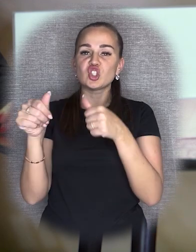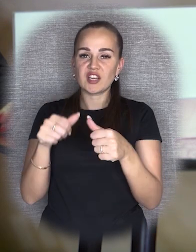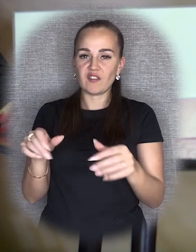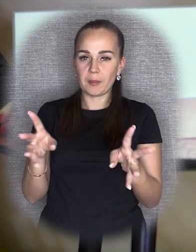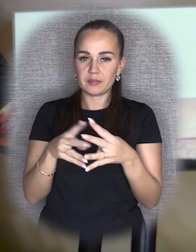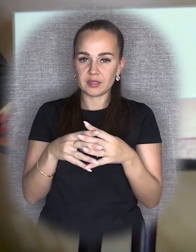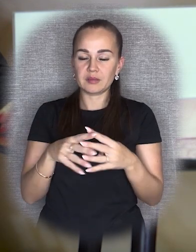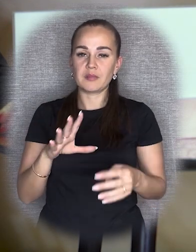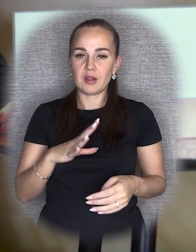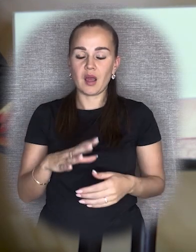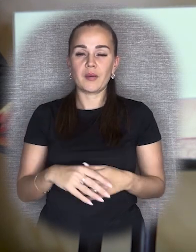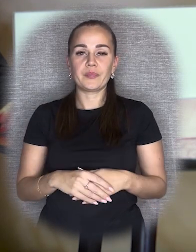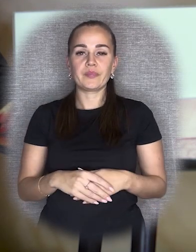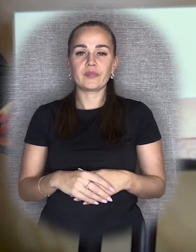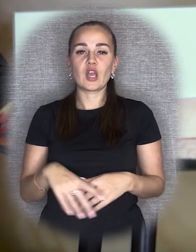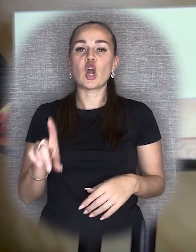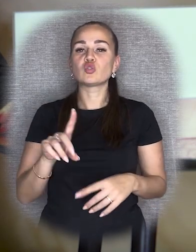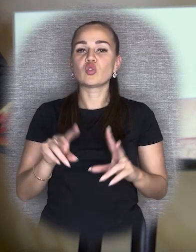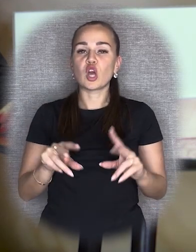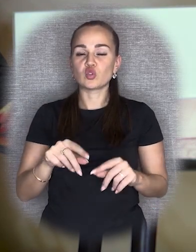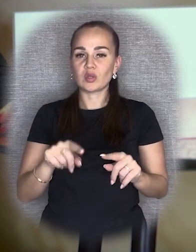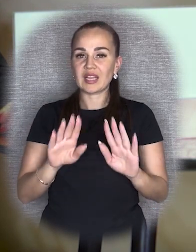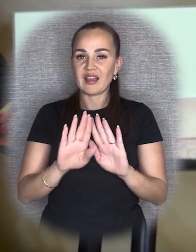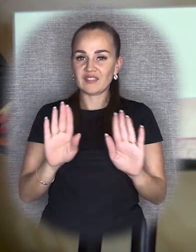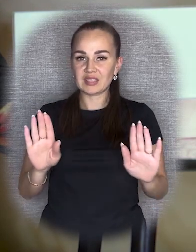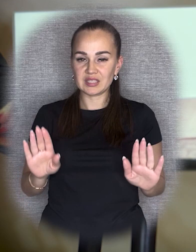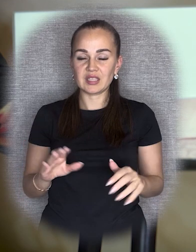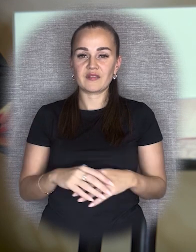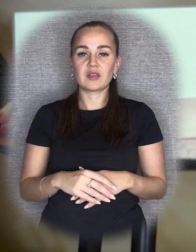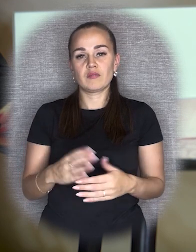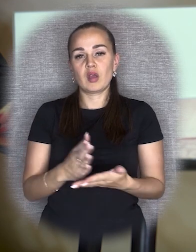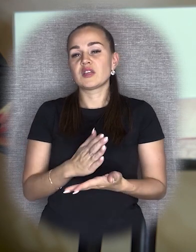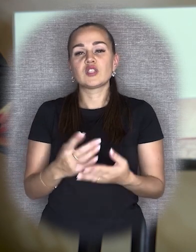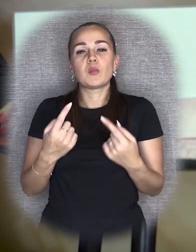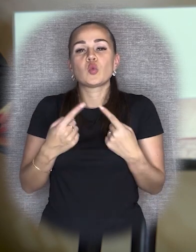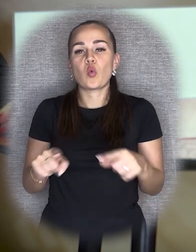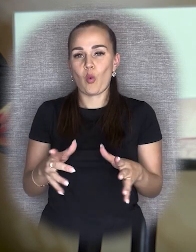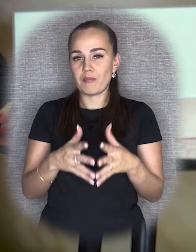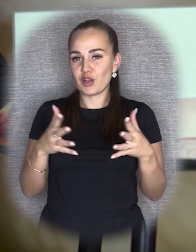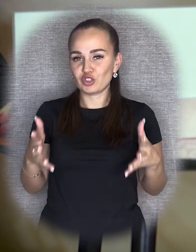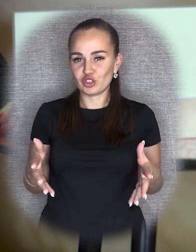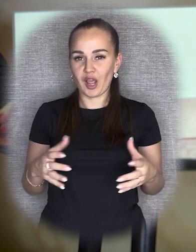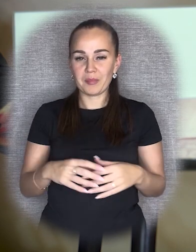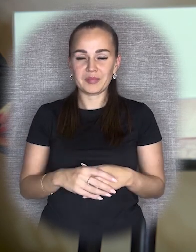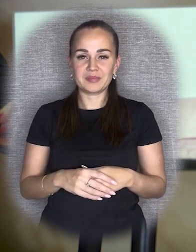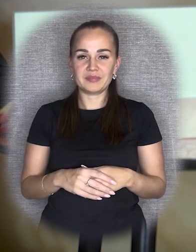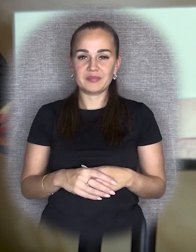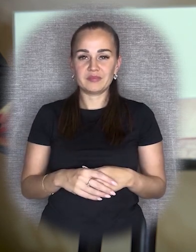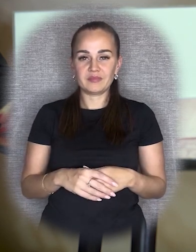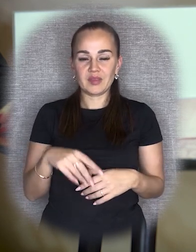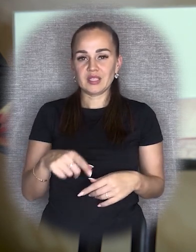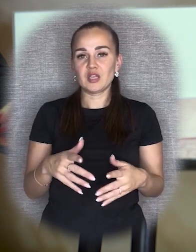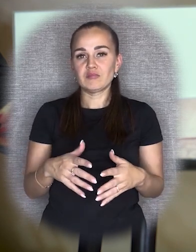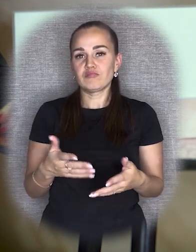Ну, что касательно этой выставки, безусловно, это совершенно другой масштаб. Безусловно, это гораздо более